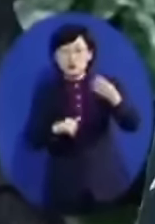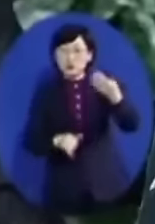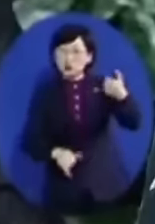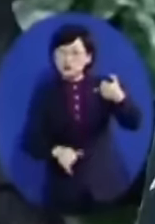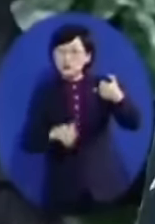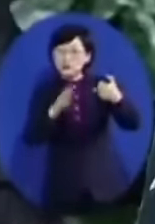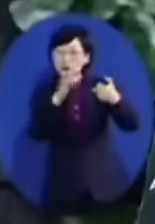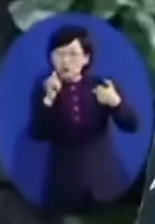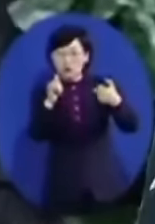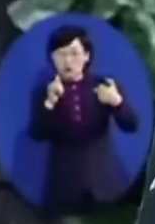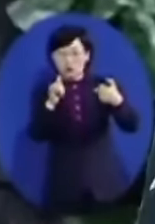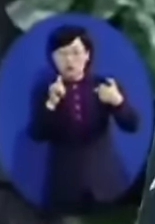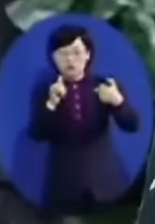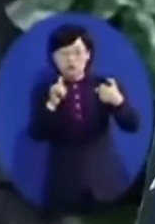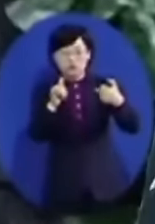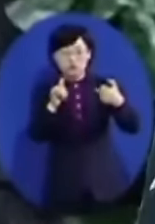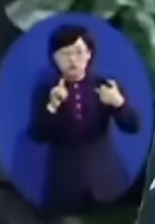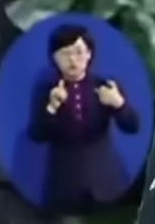그들과